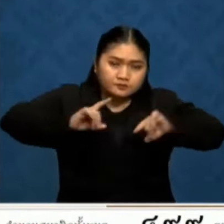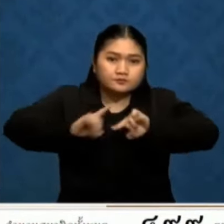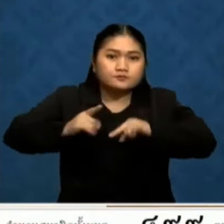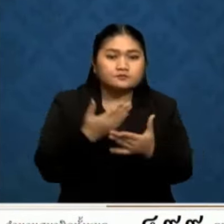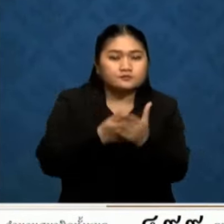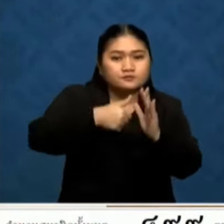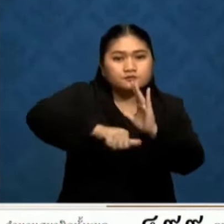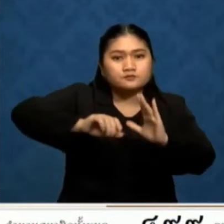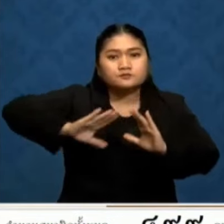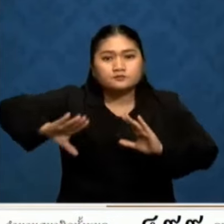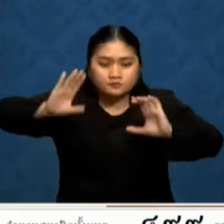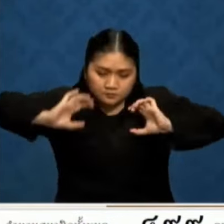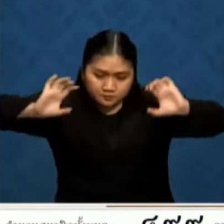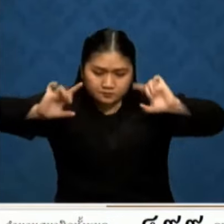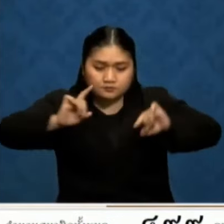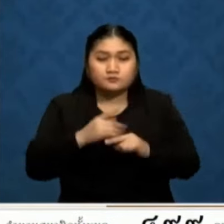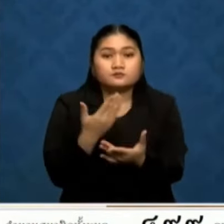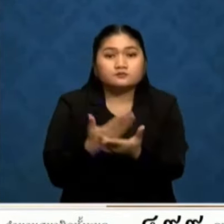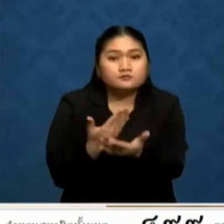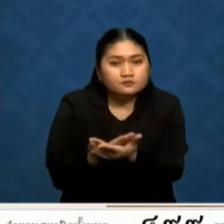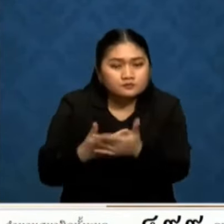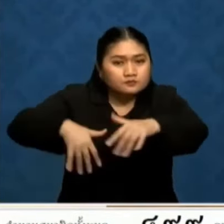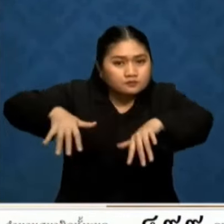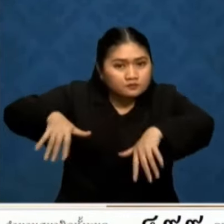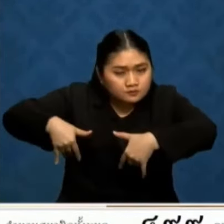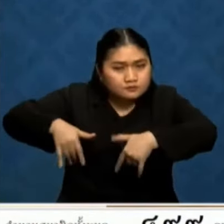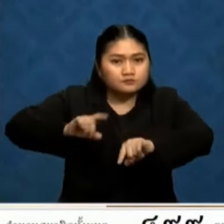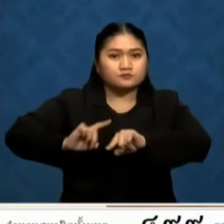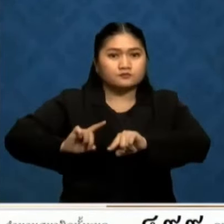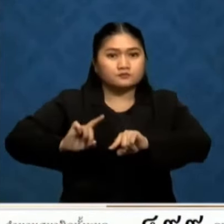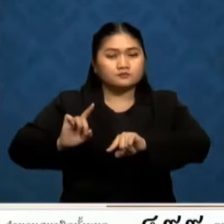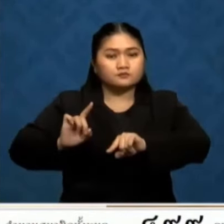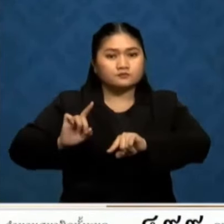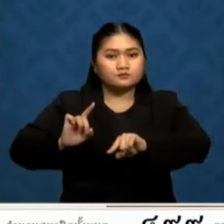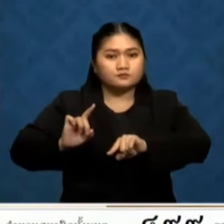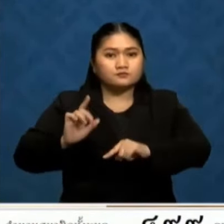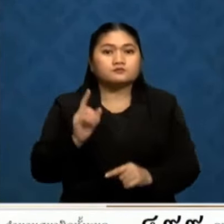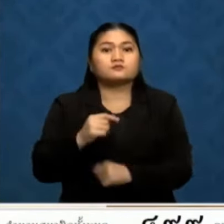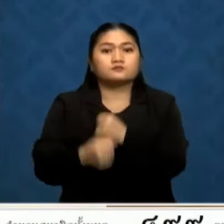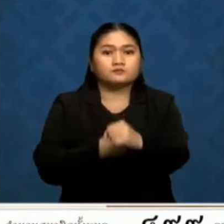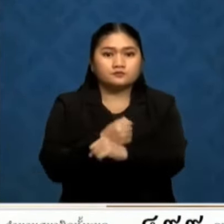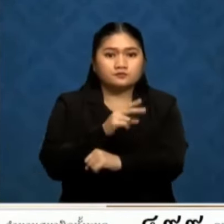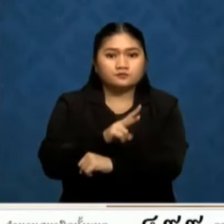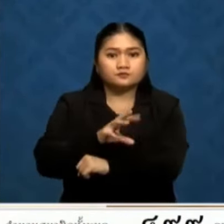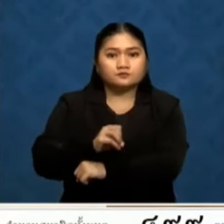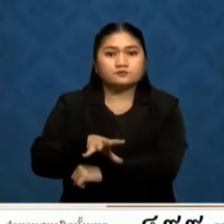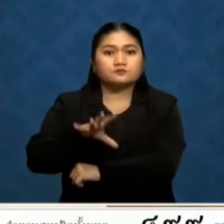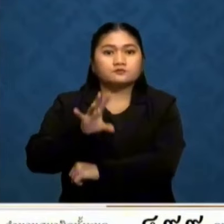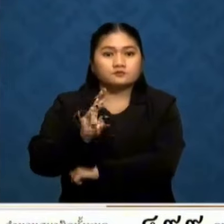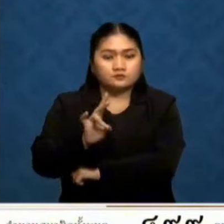ศ.